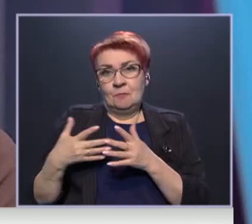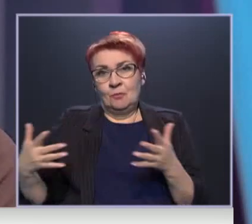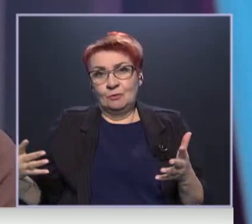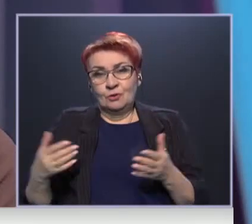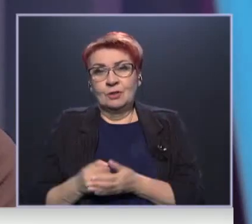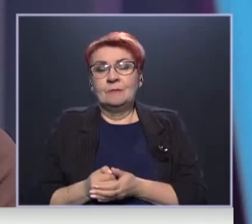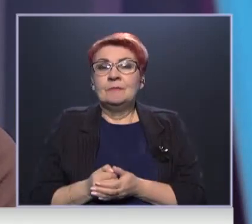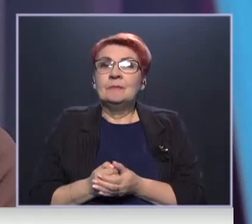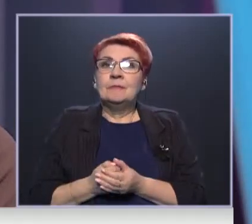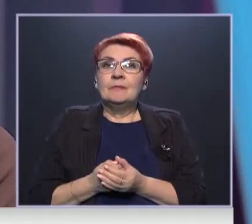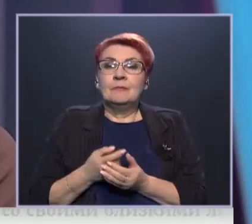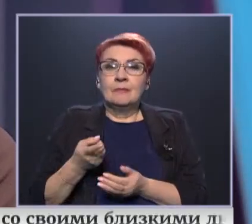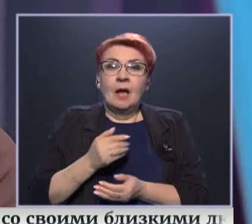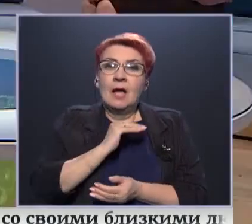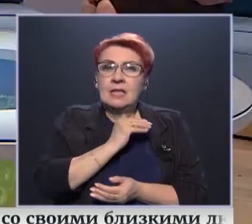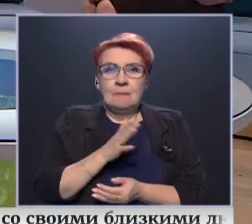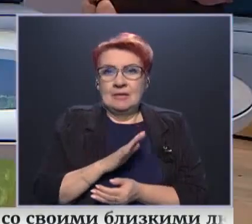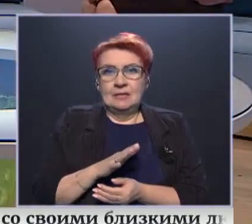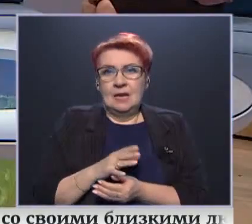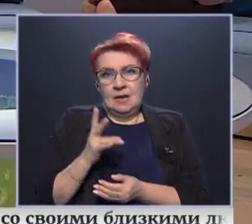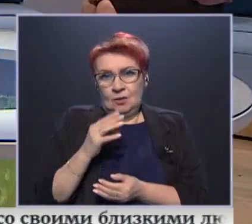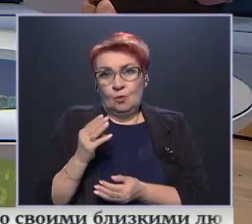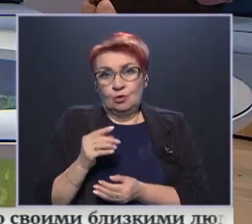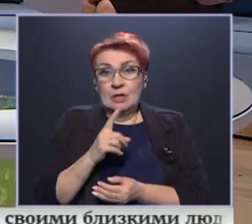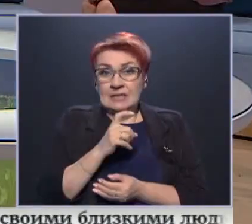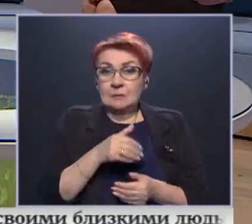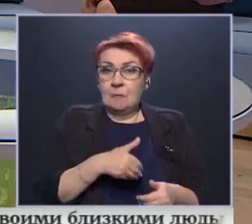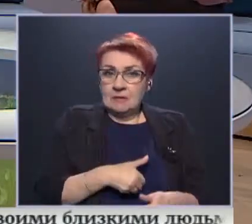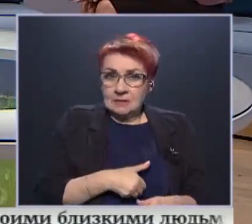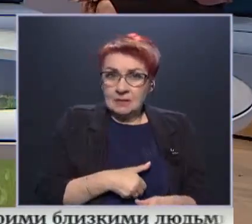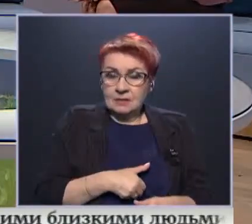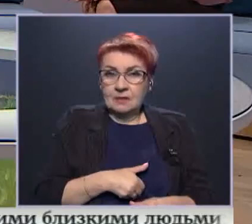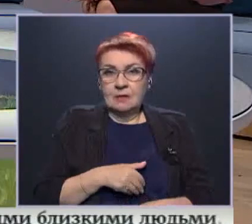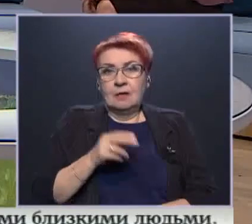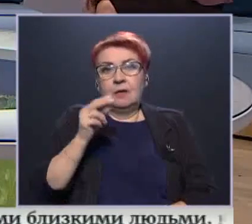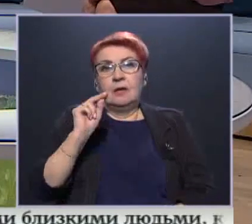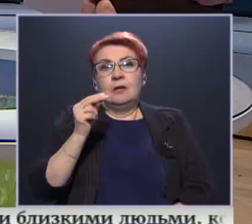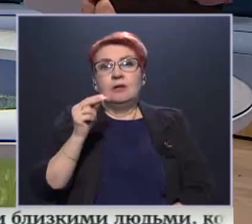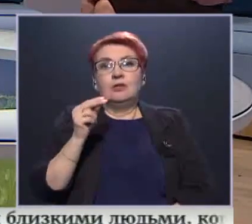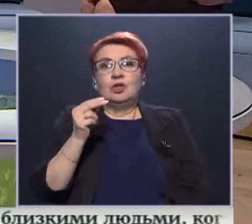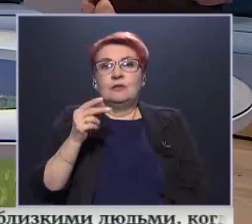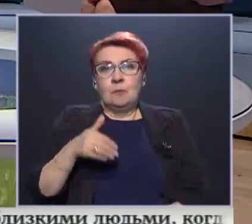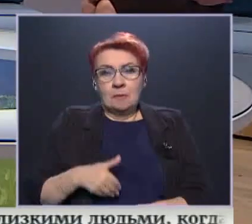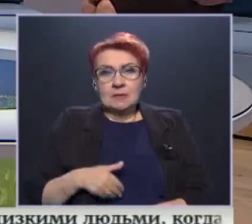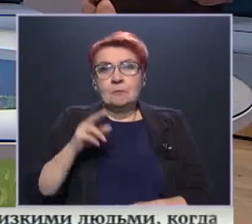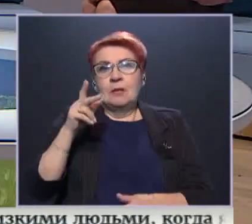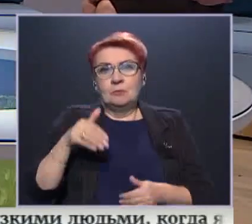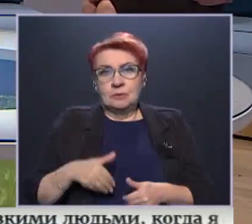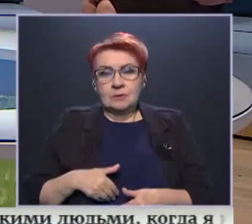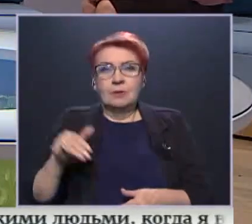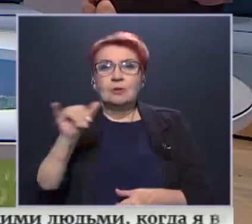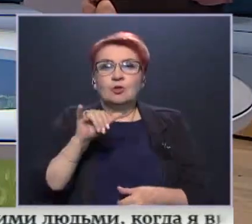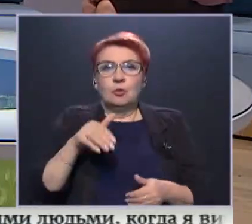каждым причастием не посильная ноша. Что получается? В среду попостился, в четверг попостился, в пятницу попостился, в